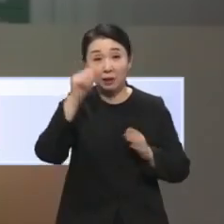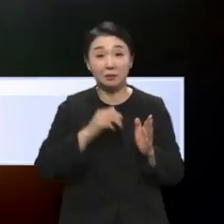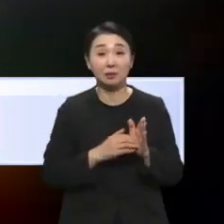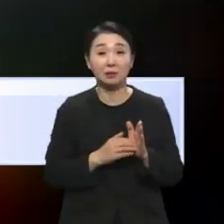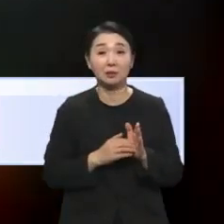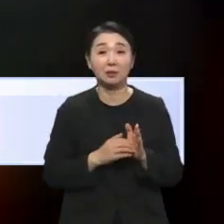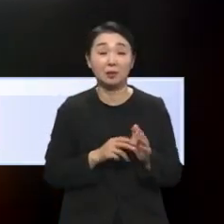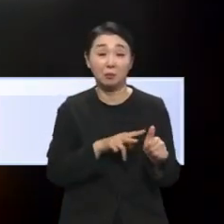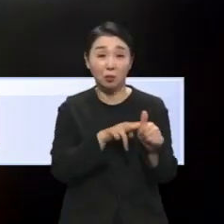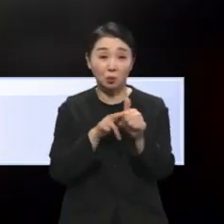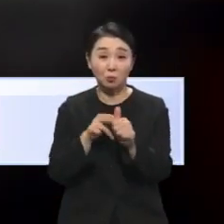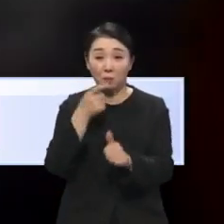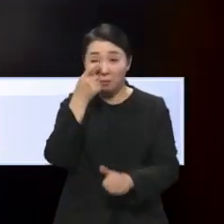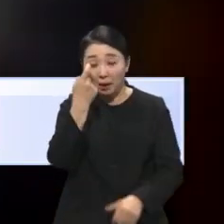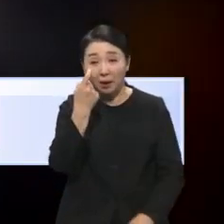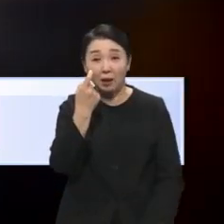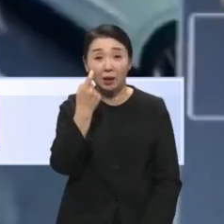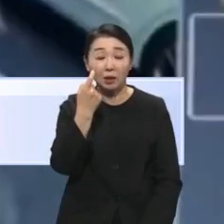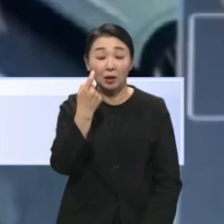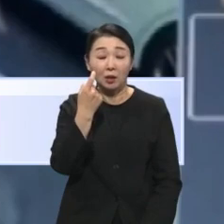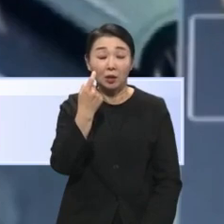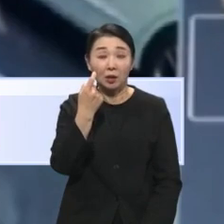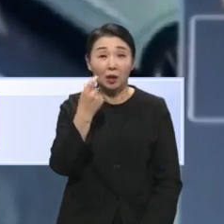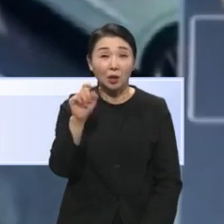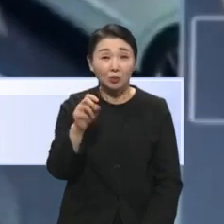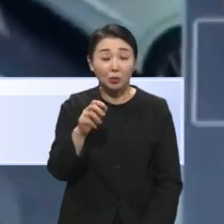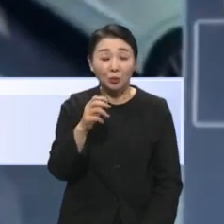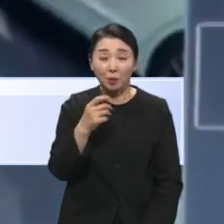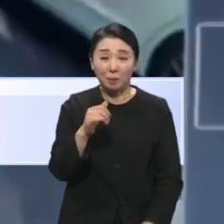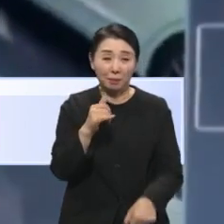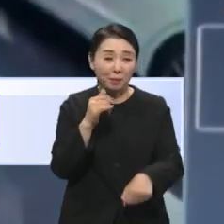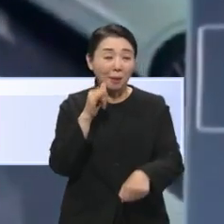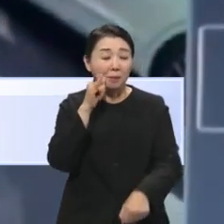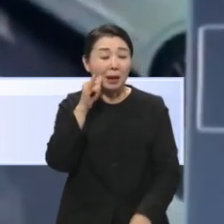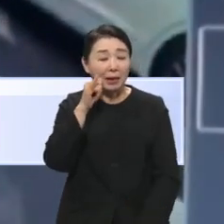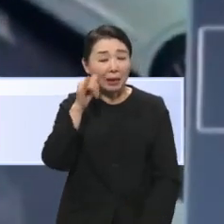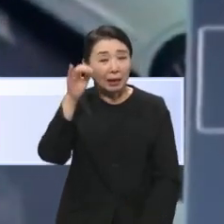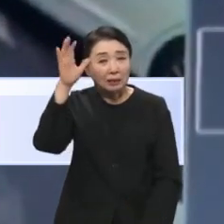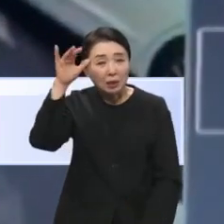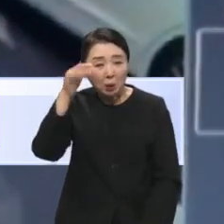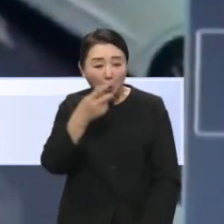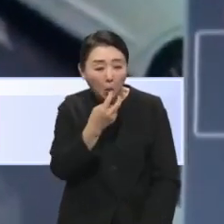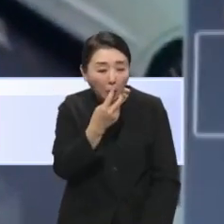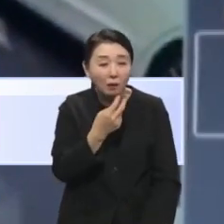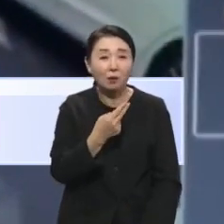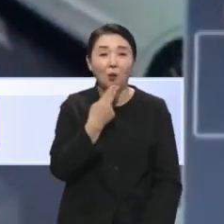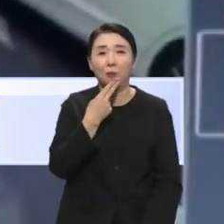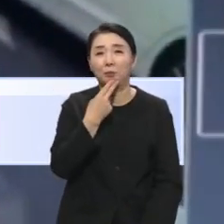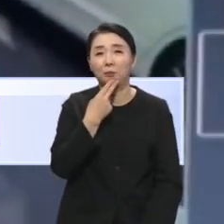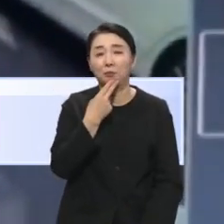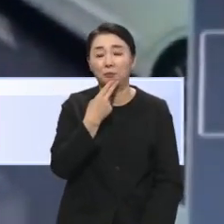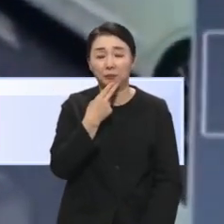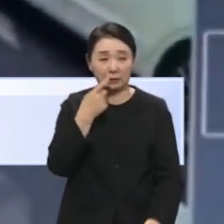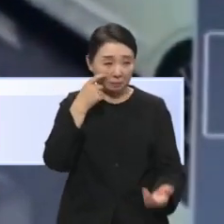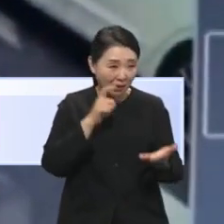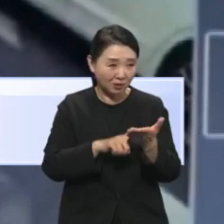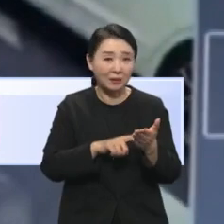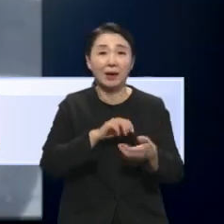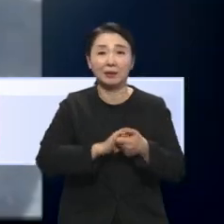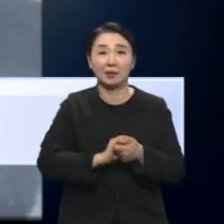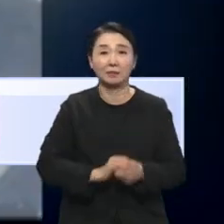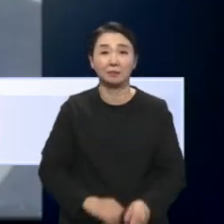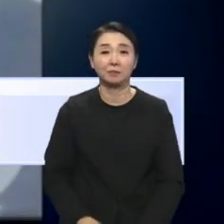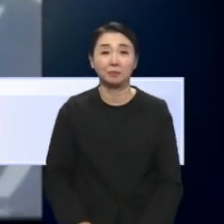적보 한다든가 또는 그 마약견 이게 각인을 시켜서 하지 않는 상당한 한계가 있습니다 근데 어쨌든 지금 공항에는에